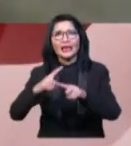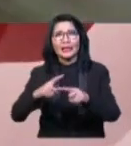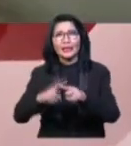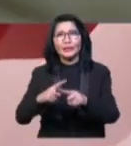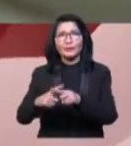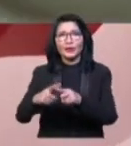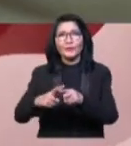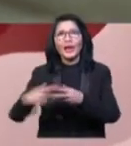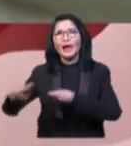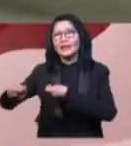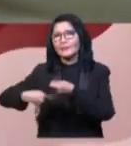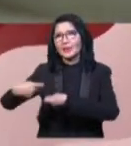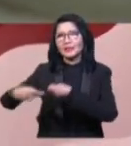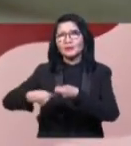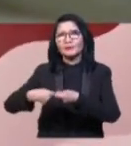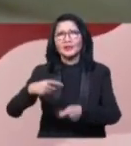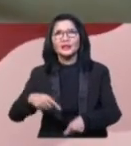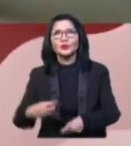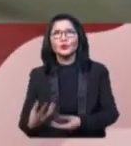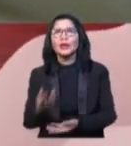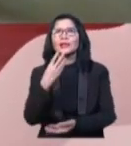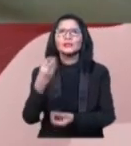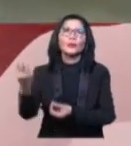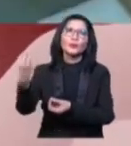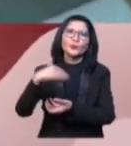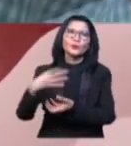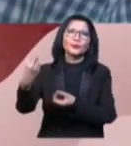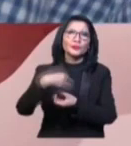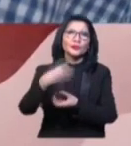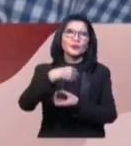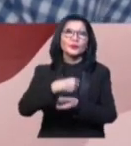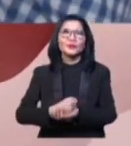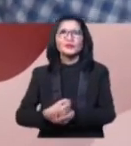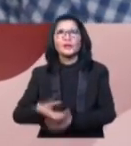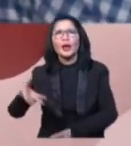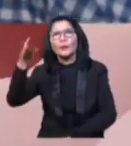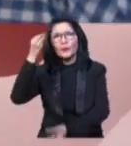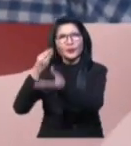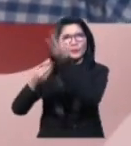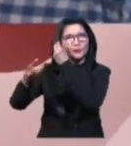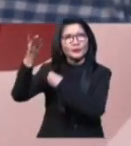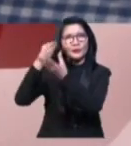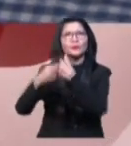Tuku, di manajemen, di ops yang banyak memberikan masukan, terus banyak tetangga Tuku yang juga memberikan pandangan.